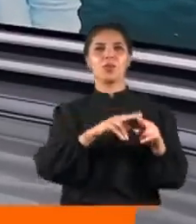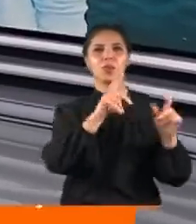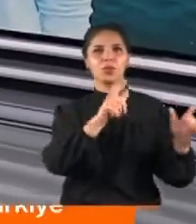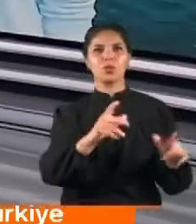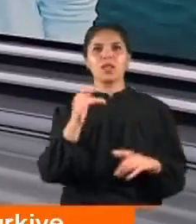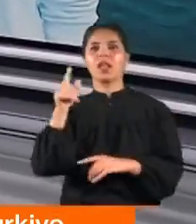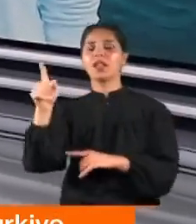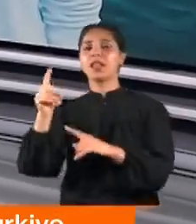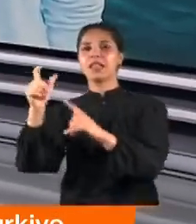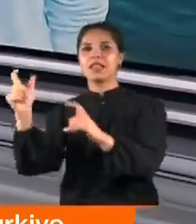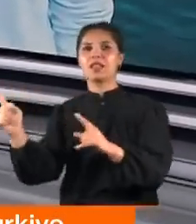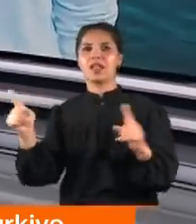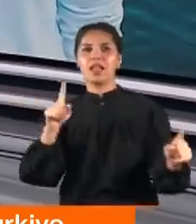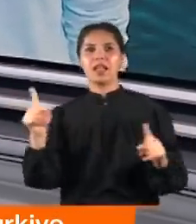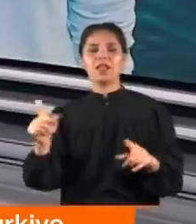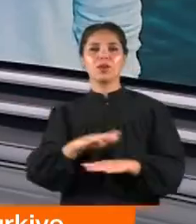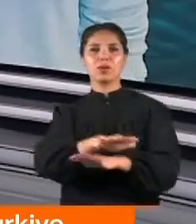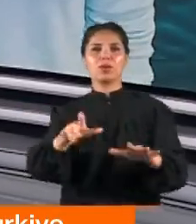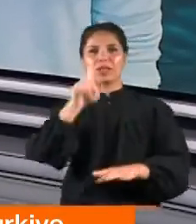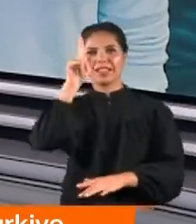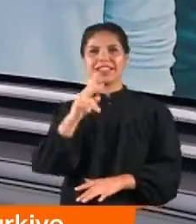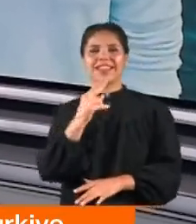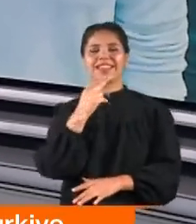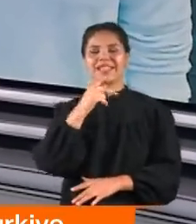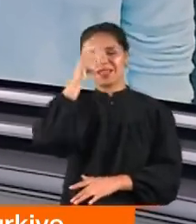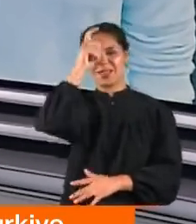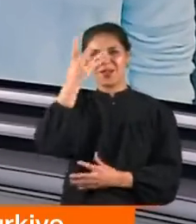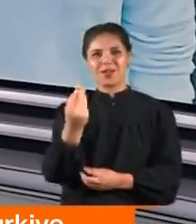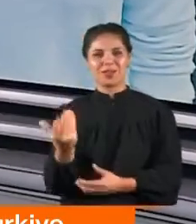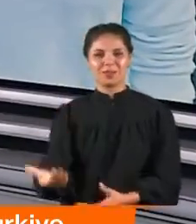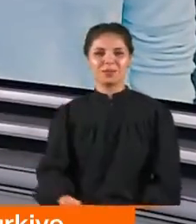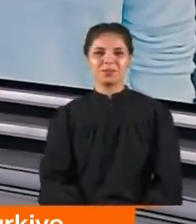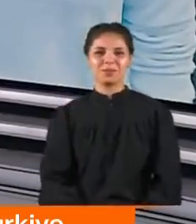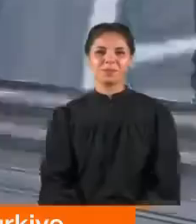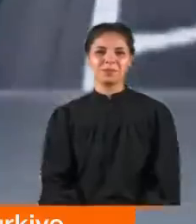arasındaki Kuzey Kanalı'nı yüzerek geçen ilk Türk kadın yüzücü oldu.